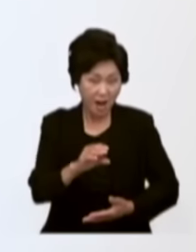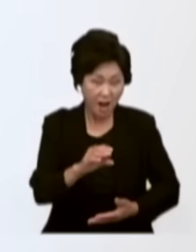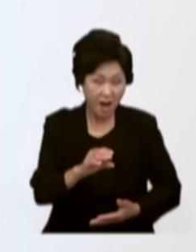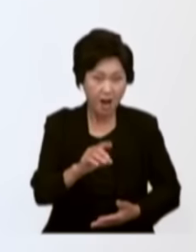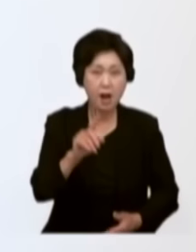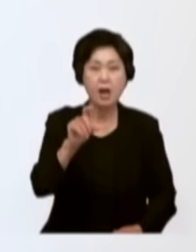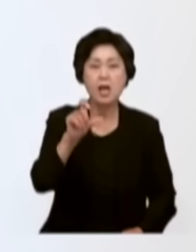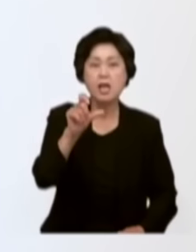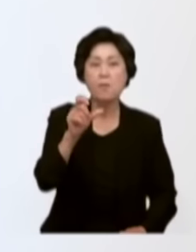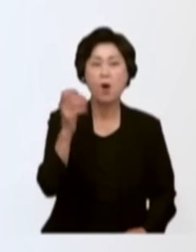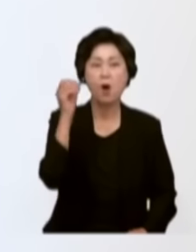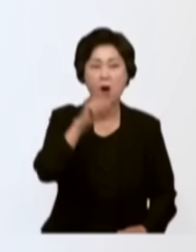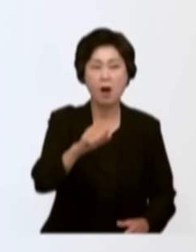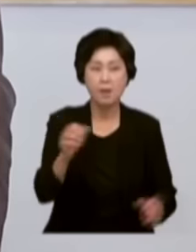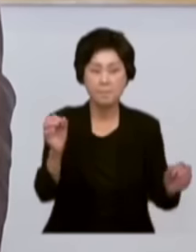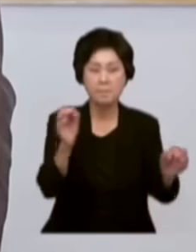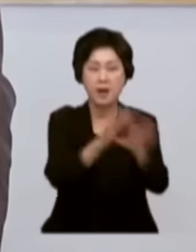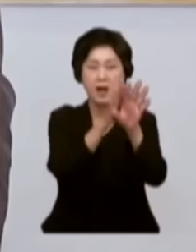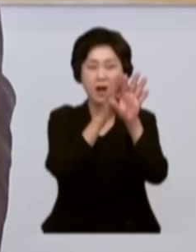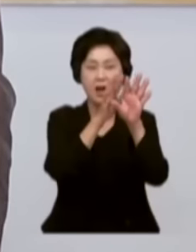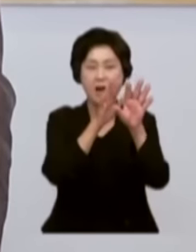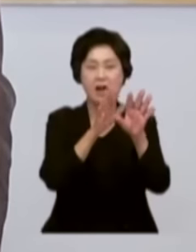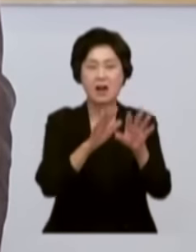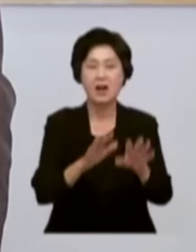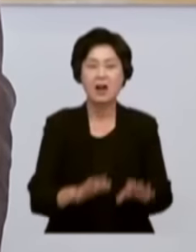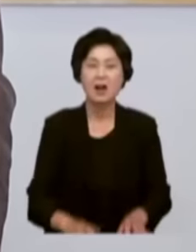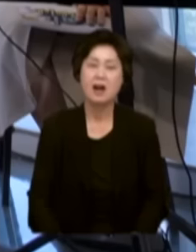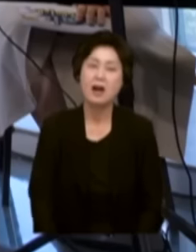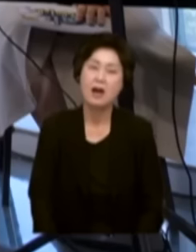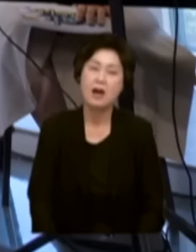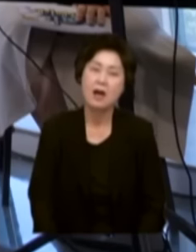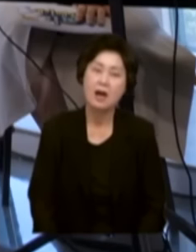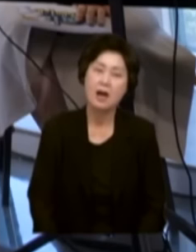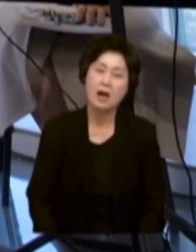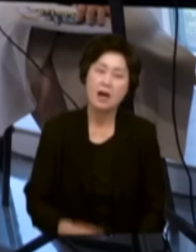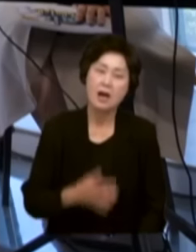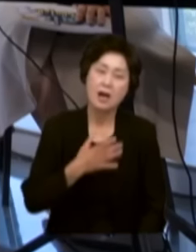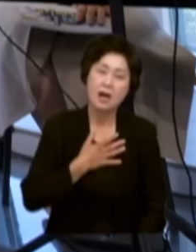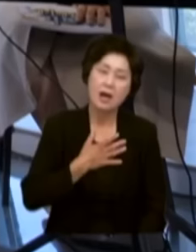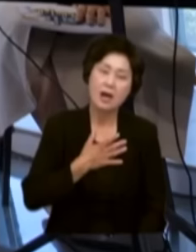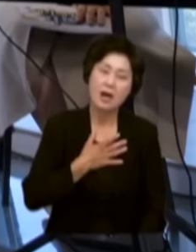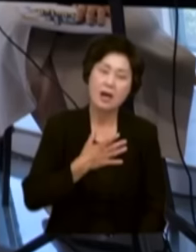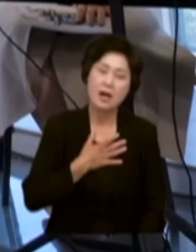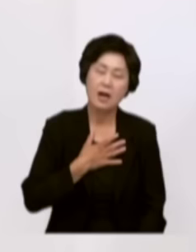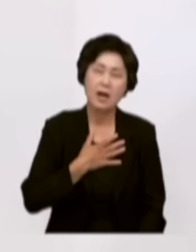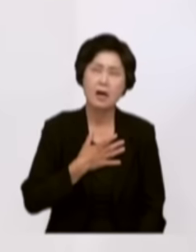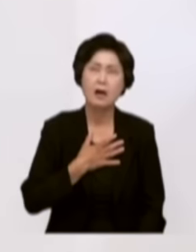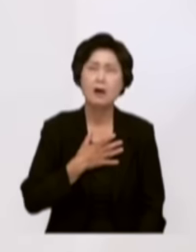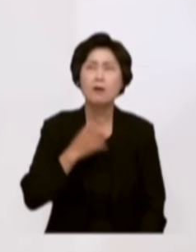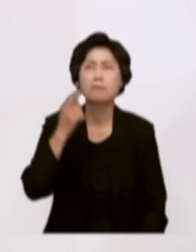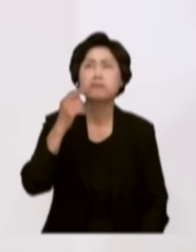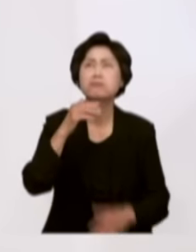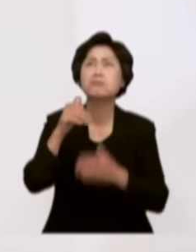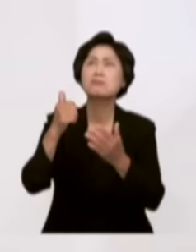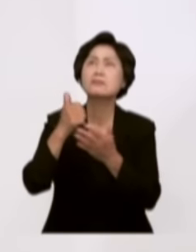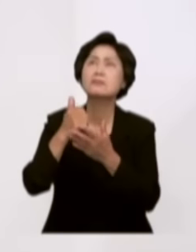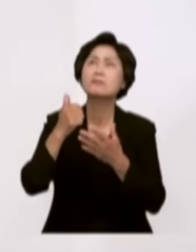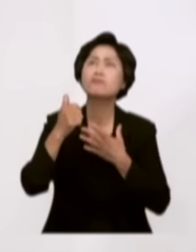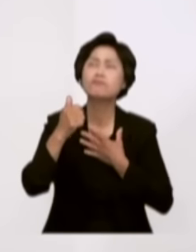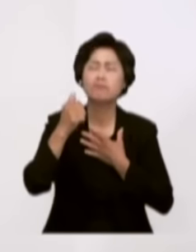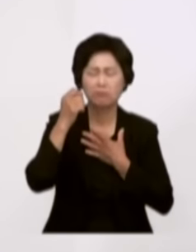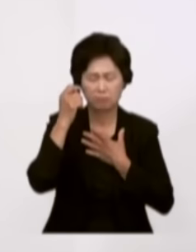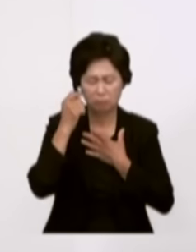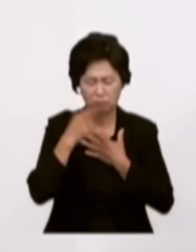15억 정도를 날리면서 진짜 막 그때 왜 하나님은 나를 이렇게